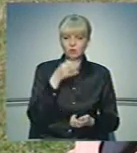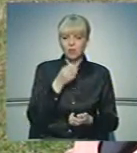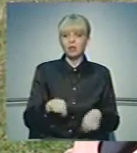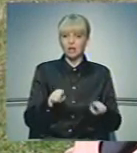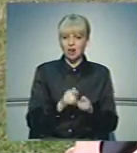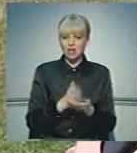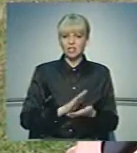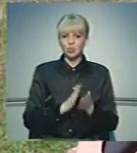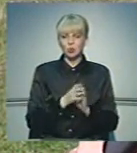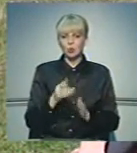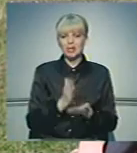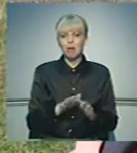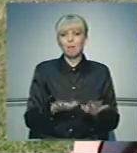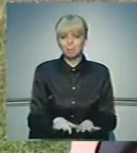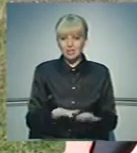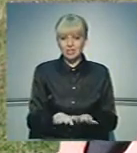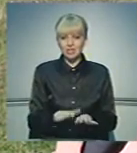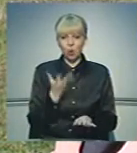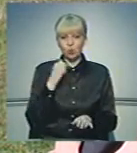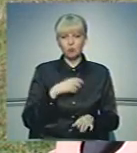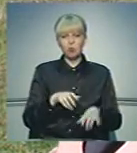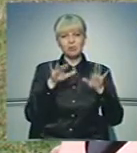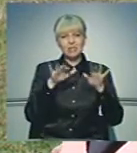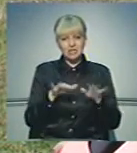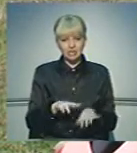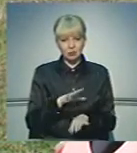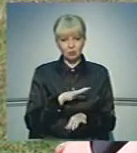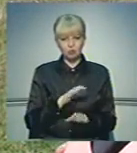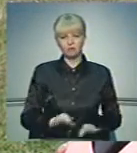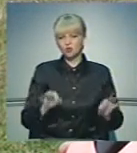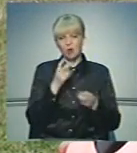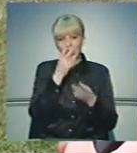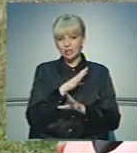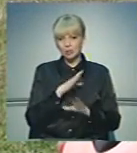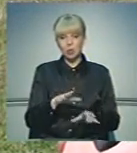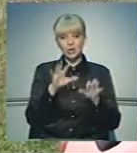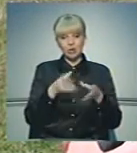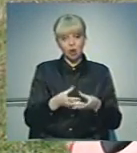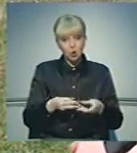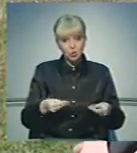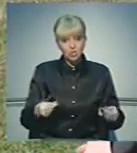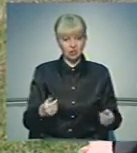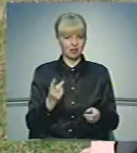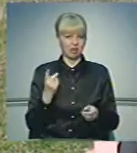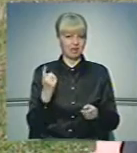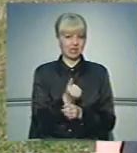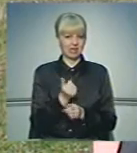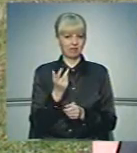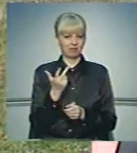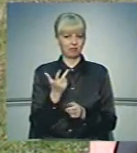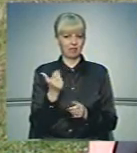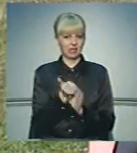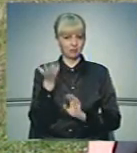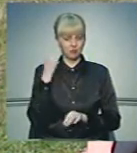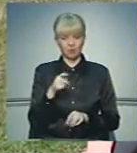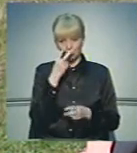така ситуація, тут є таке місце. Коли був сніг, нічого видно не було, тільки сніг розтанув, це десь неділі три тому. Він